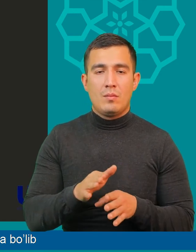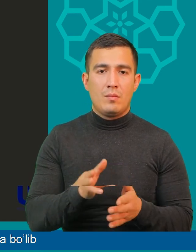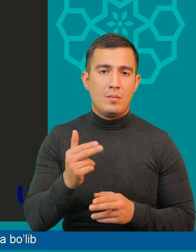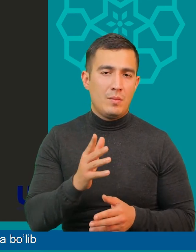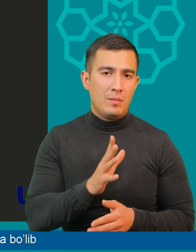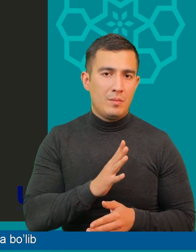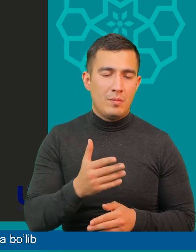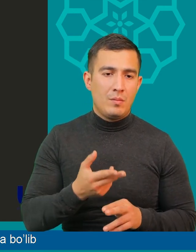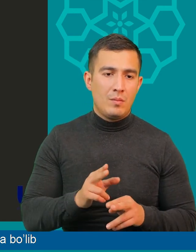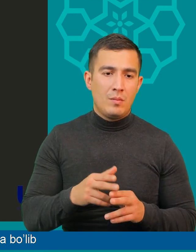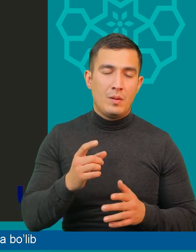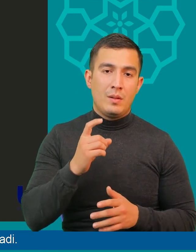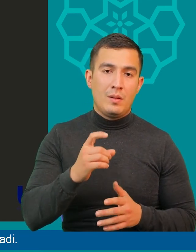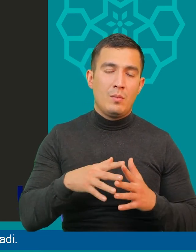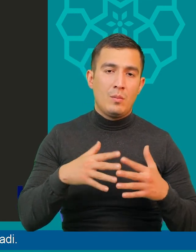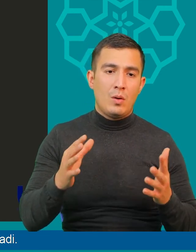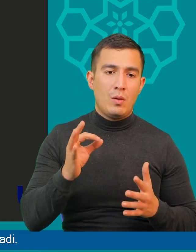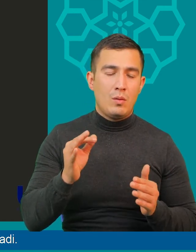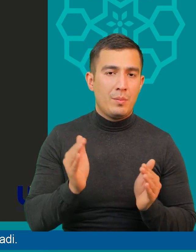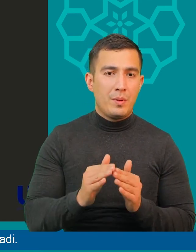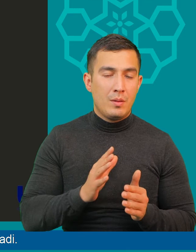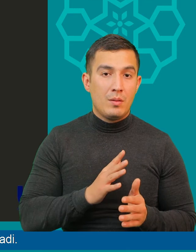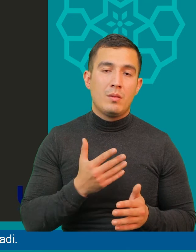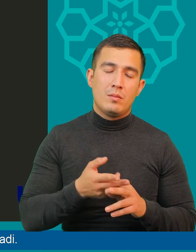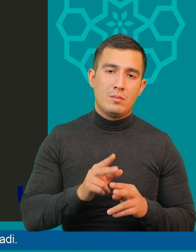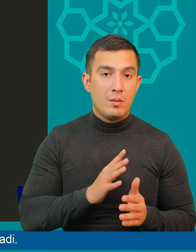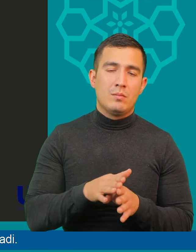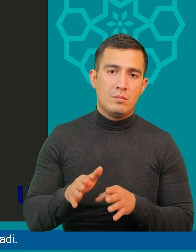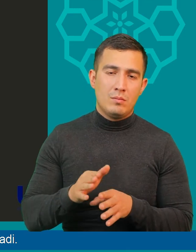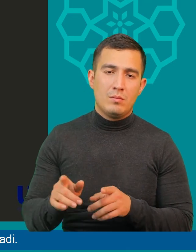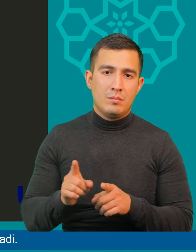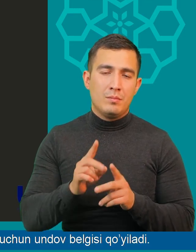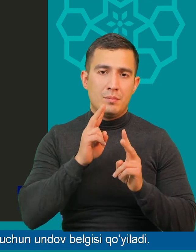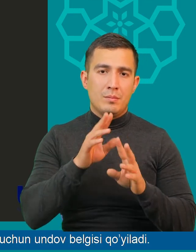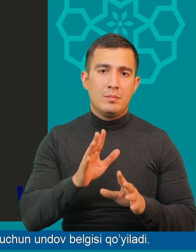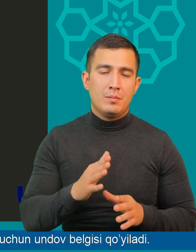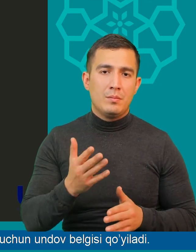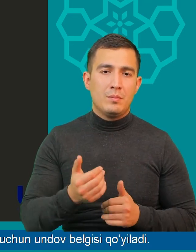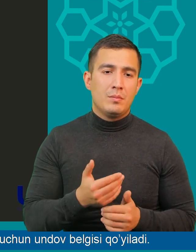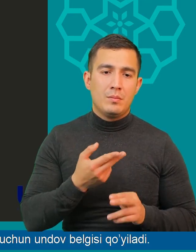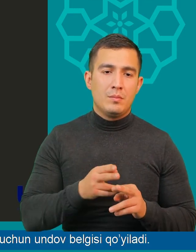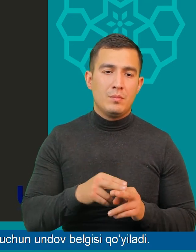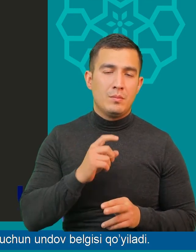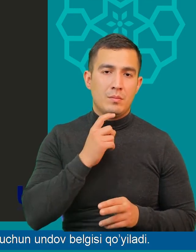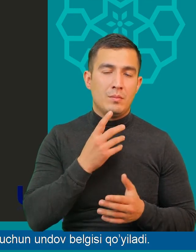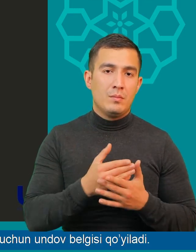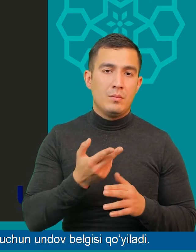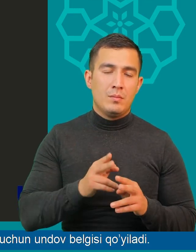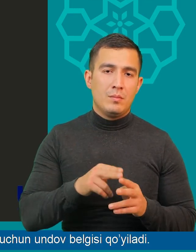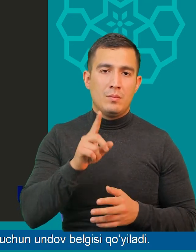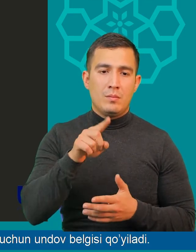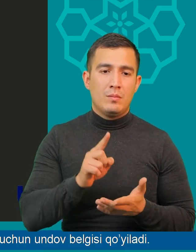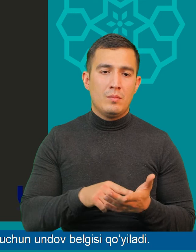hisoblanadi. Yoki ikkisi 0 dan katta bo'lib, u to'q bo'lsa ham shartim bajarilgan hisoblanadi. Mantiqiy inkor bu undov belgisi